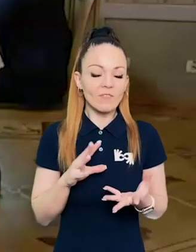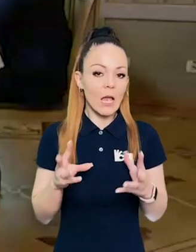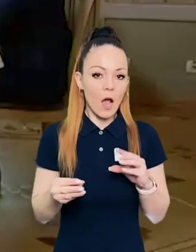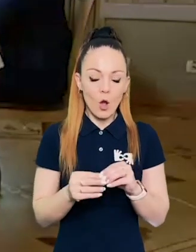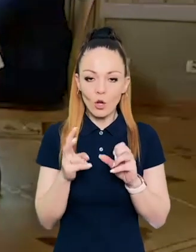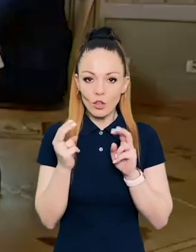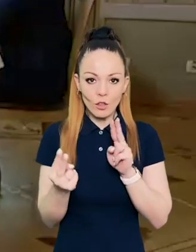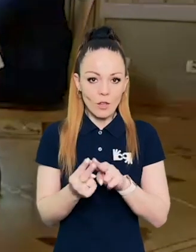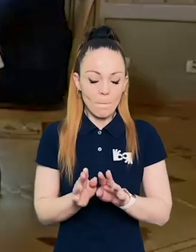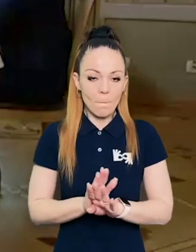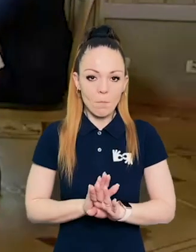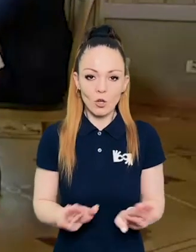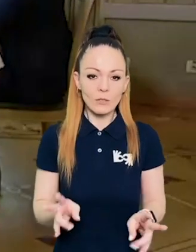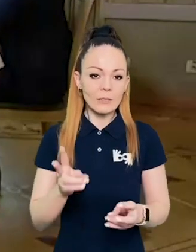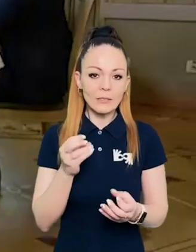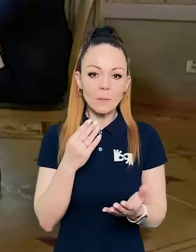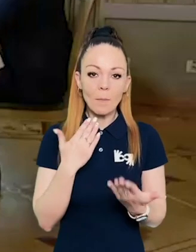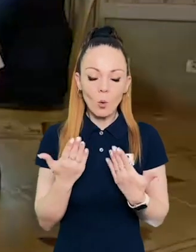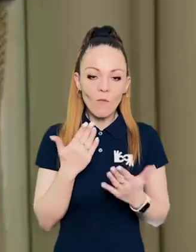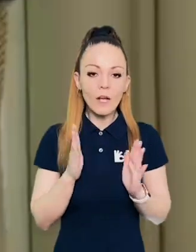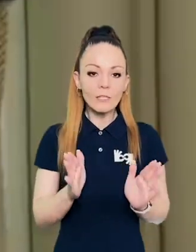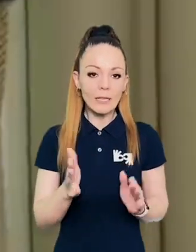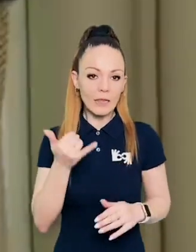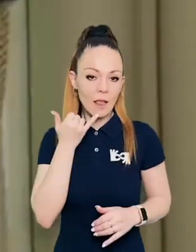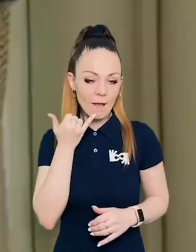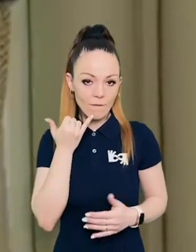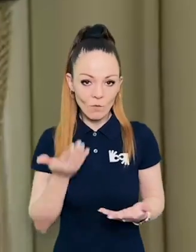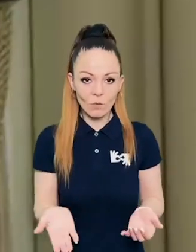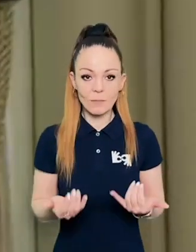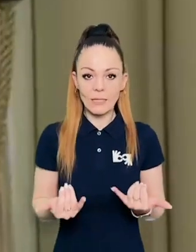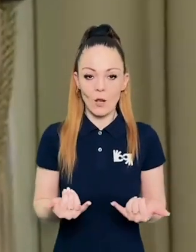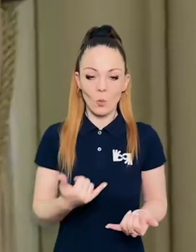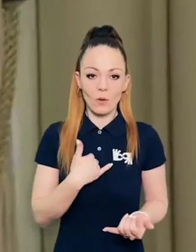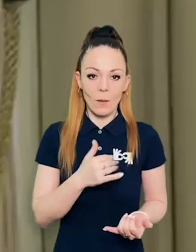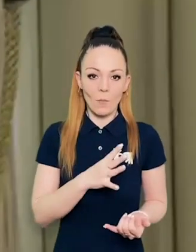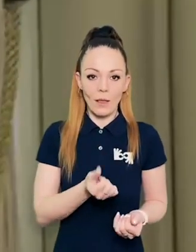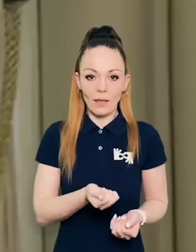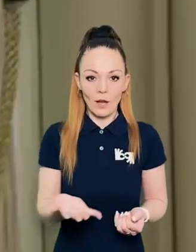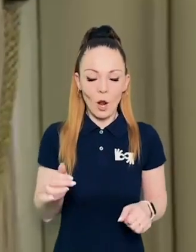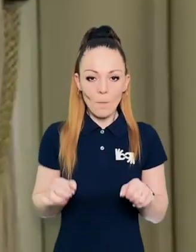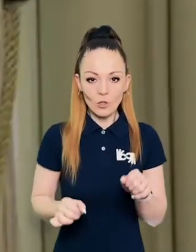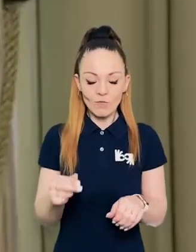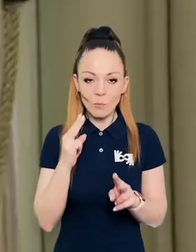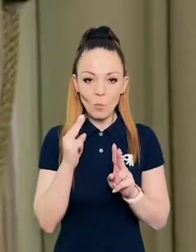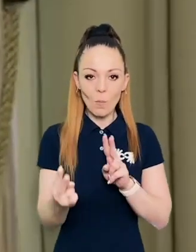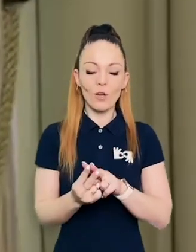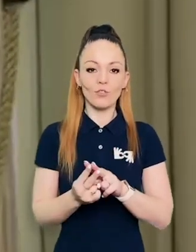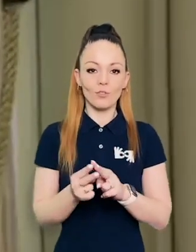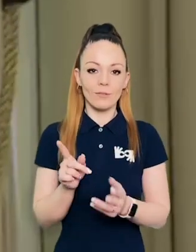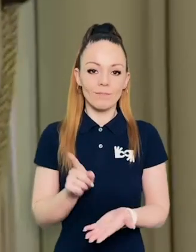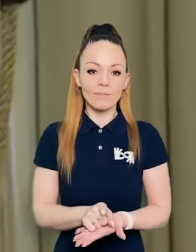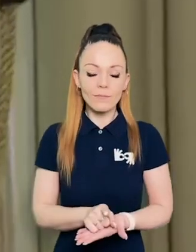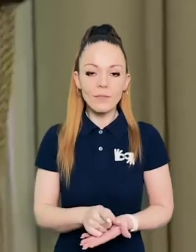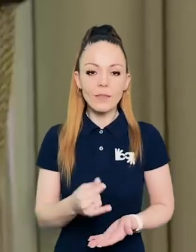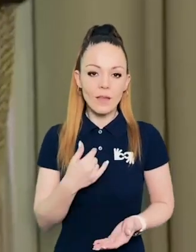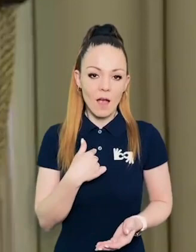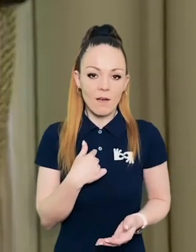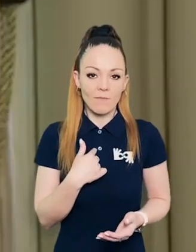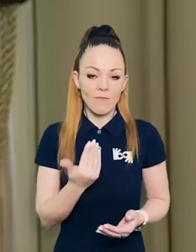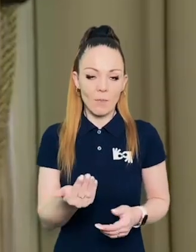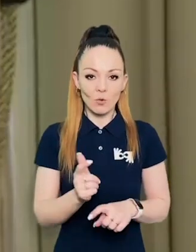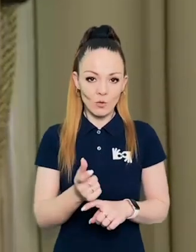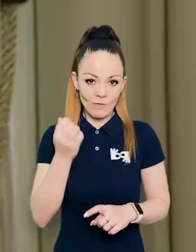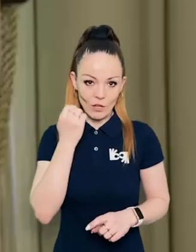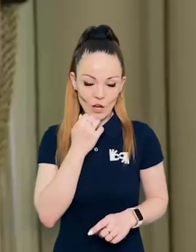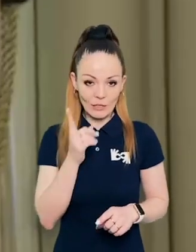2,5 місяці ми взагалі не бачилися, так? Спілкувалися тільки телефоном. Зараз у нас було кілька можливостей побачитися. І